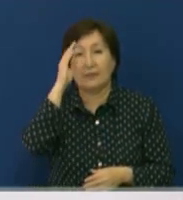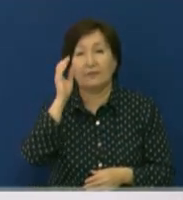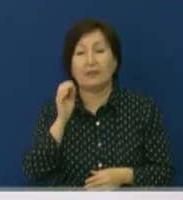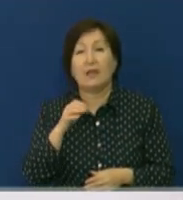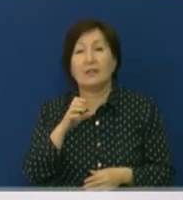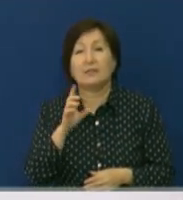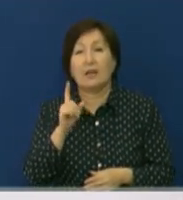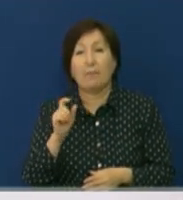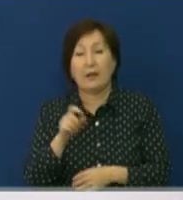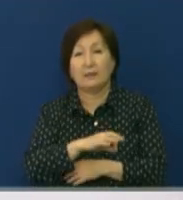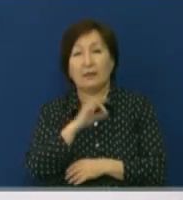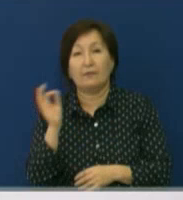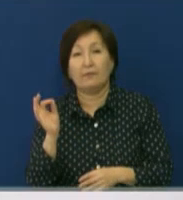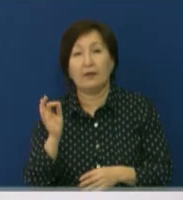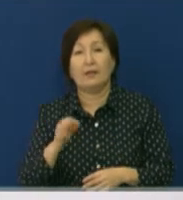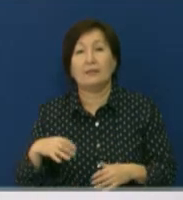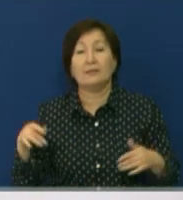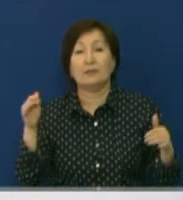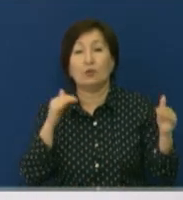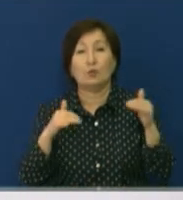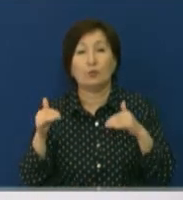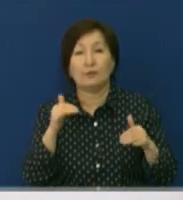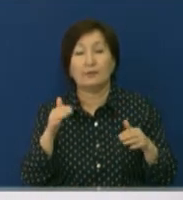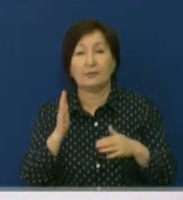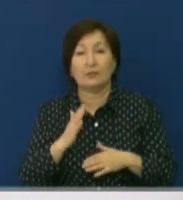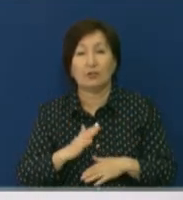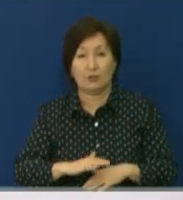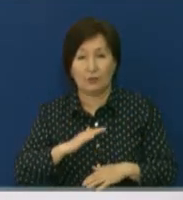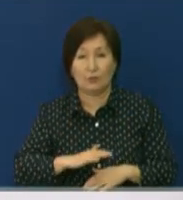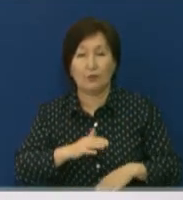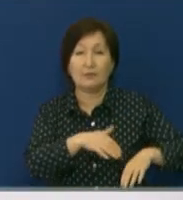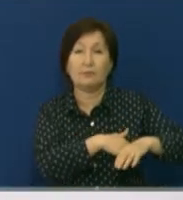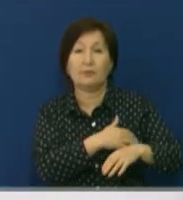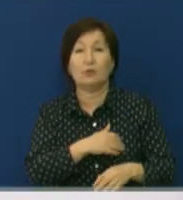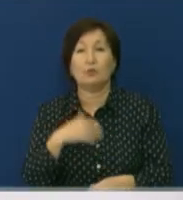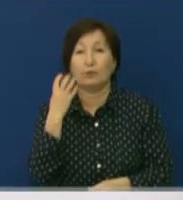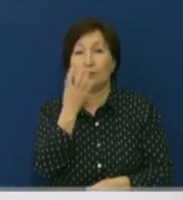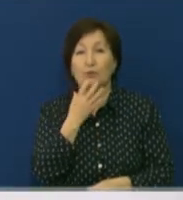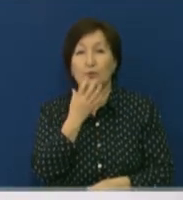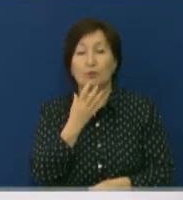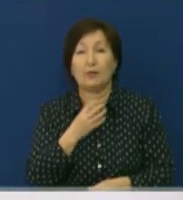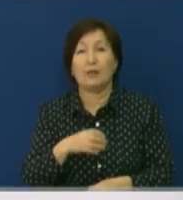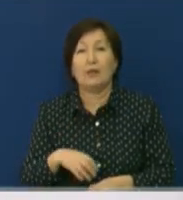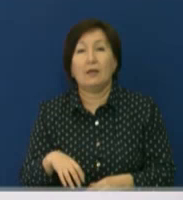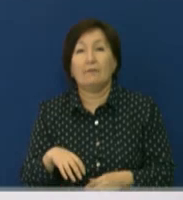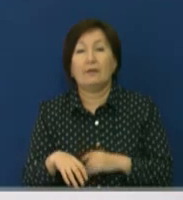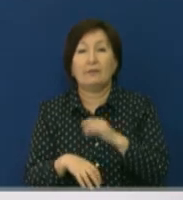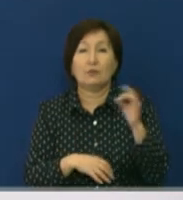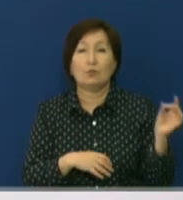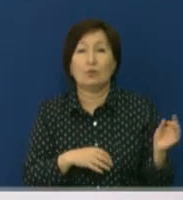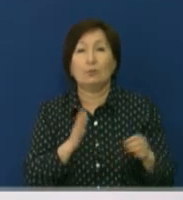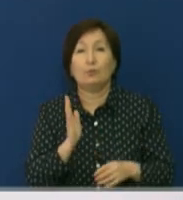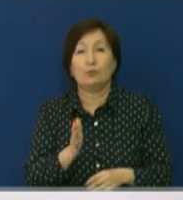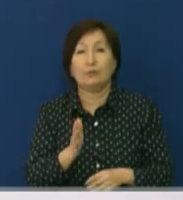приведет к прекращению осадков и дальнейшему снижению температуры воздуха на востоке и юго-восточных регионов страны погода будет